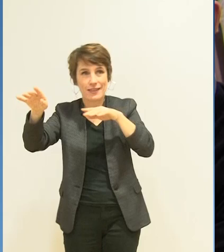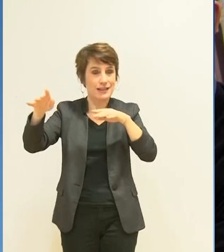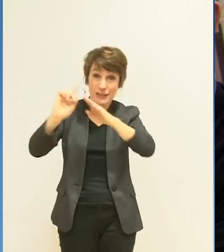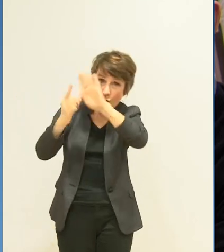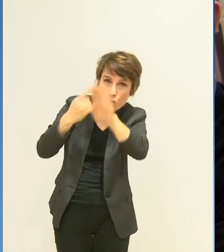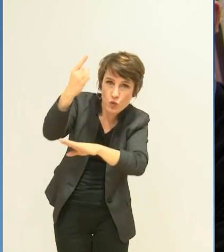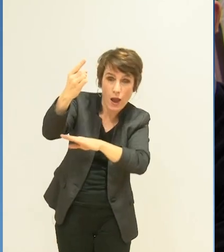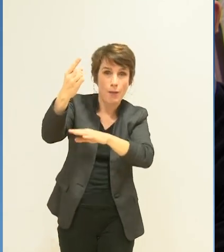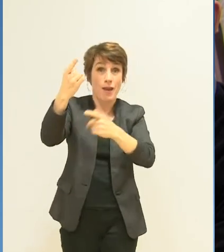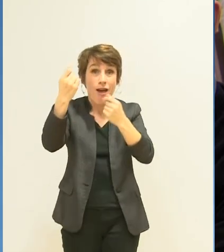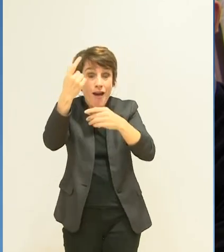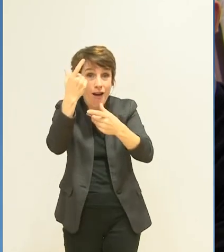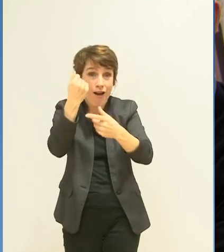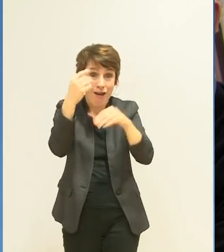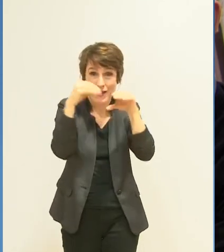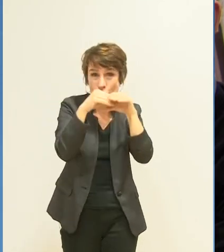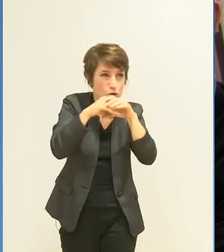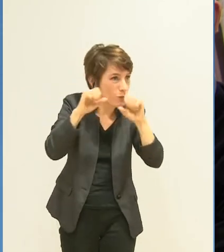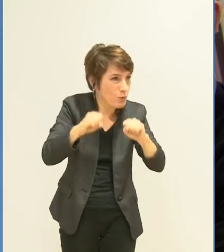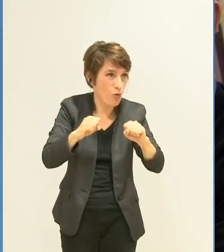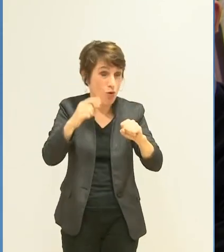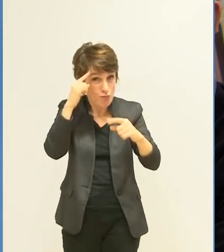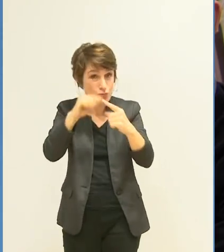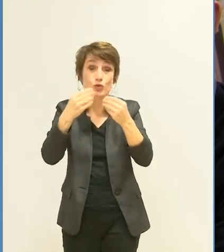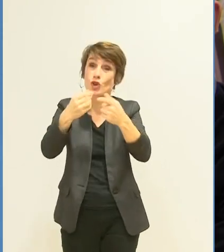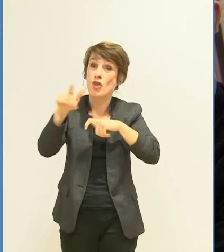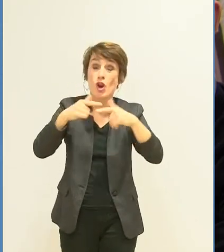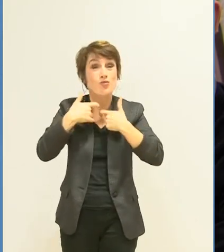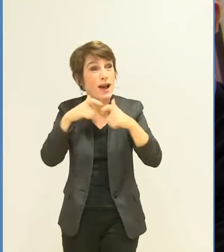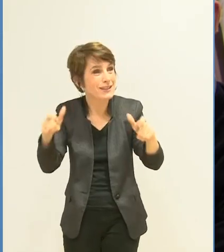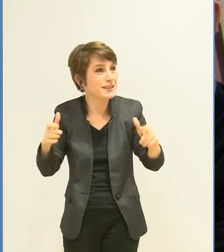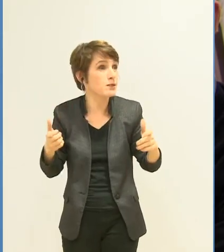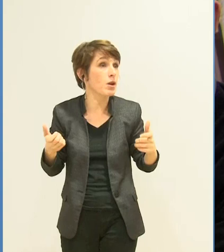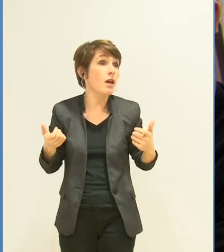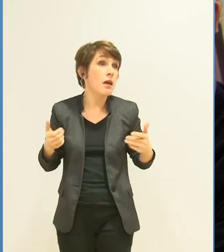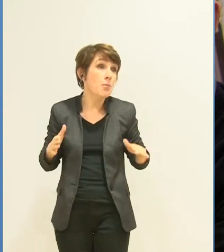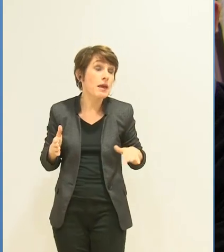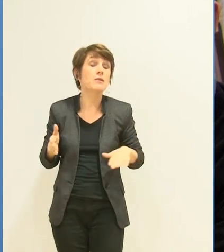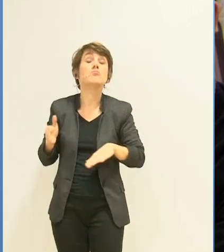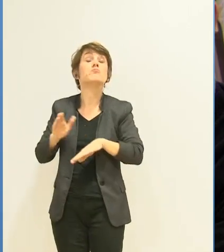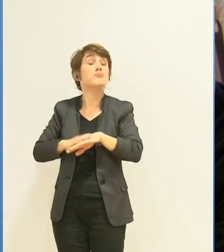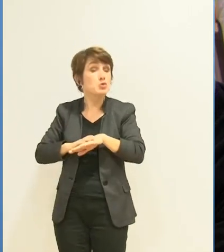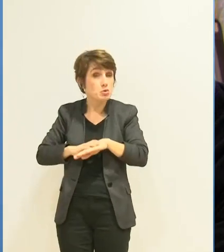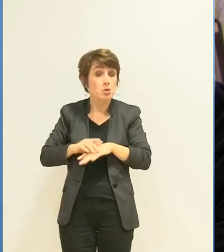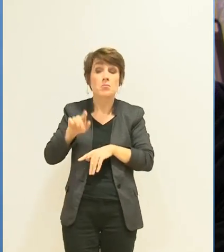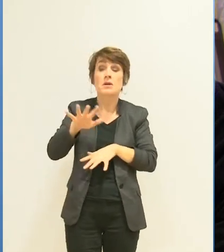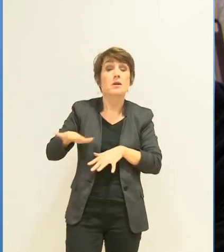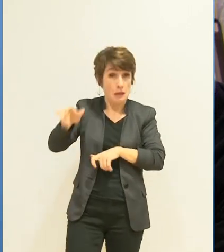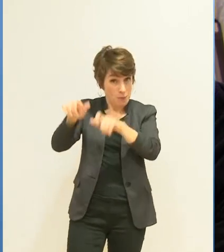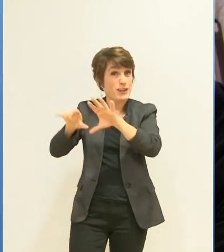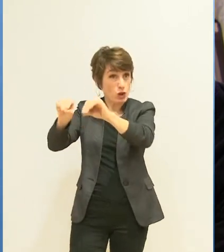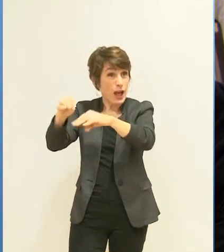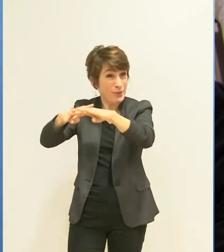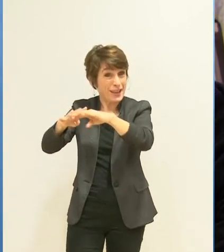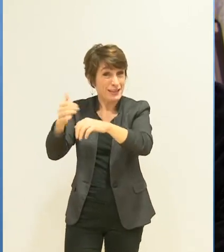pour faciliter l'accès au logement or dans les faits nous avons assisté selon les habitants du quartier eux mêmes à une parodie de